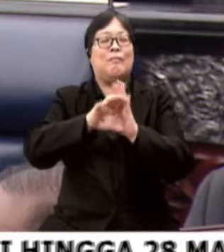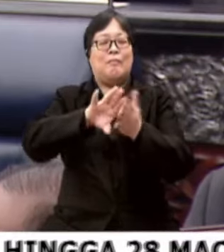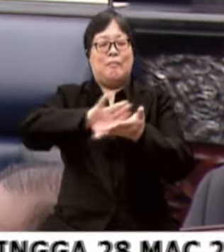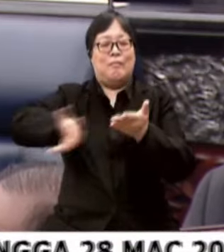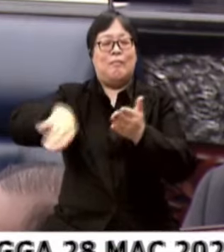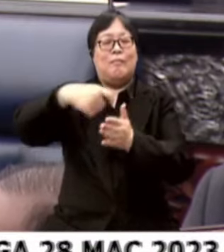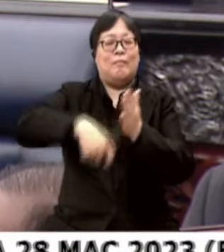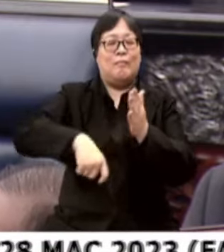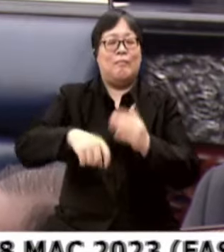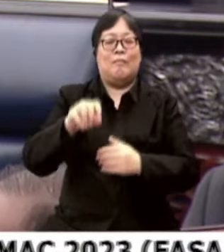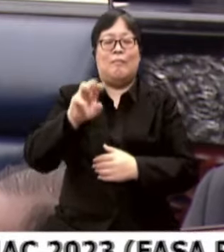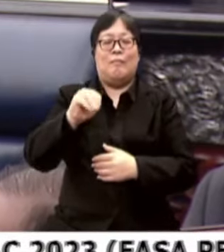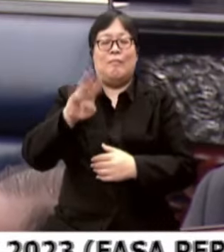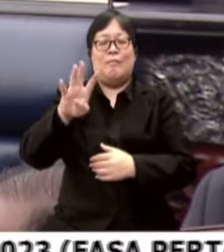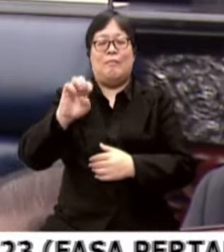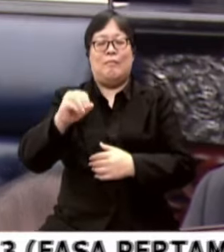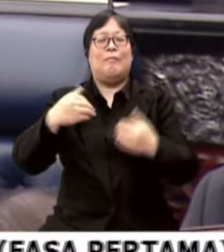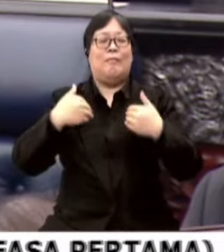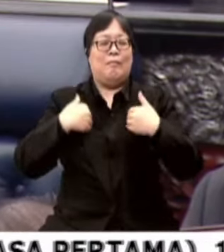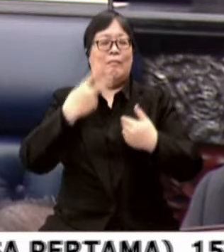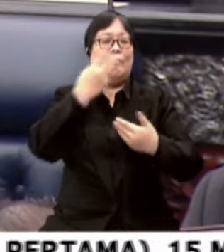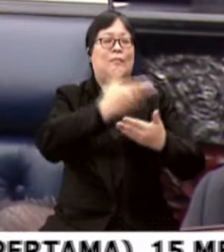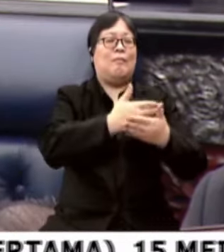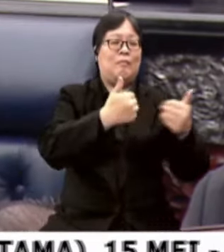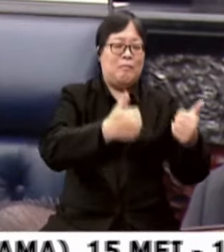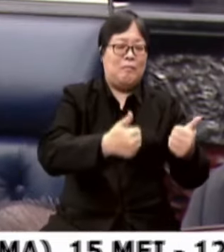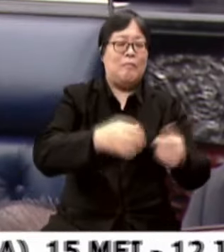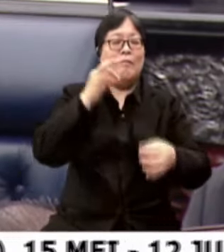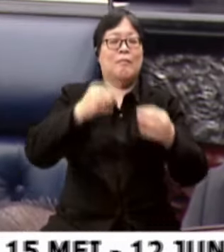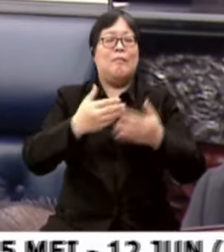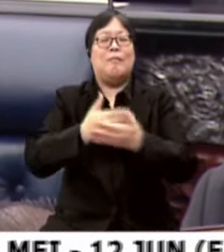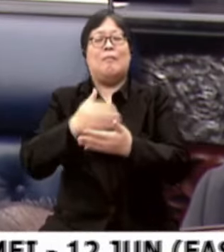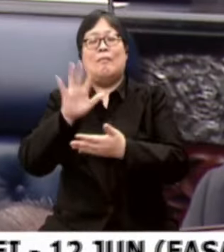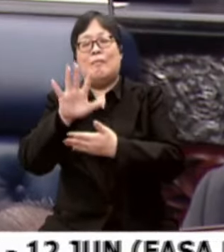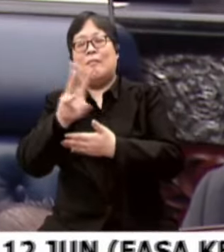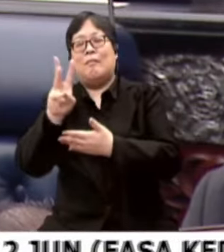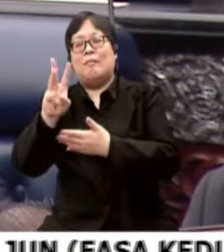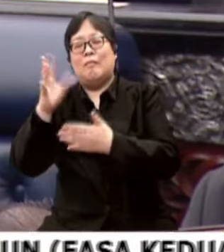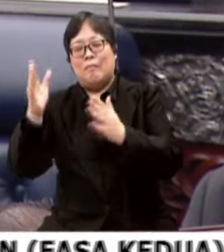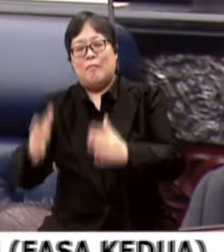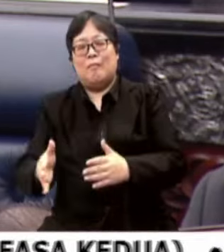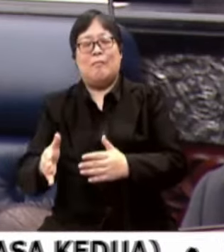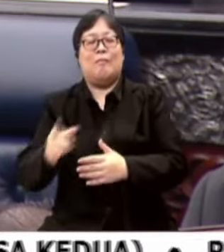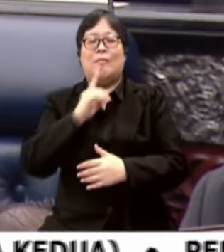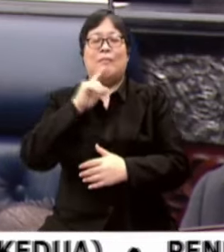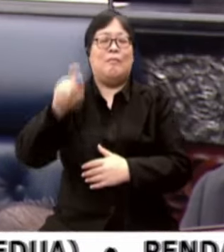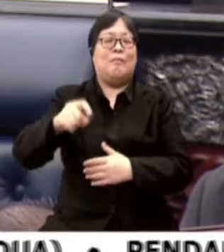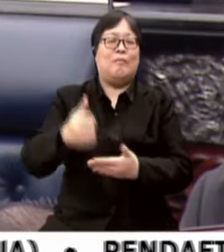karena ada yang anak tetapi kalau anak yang 56 orang